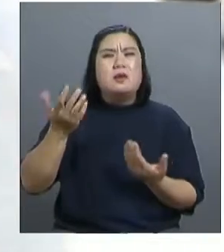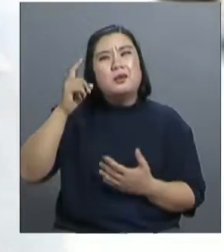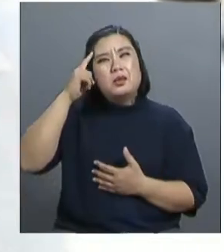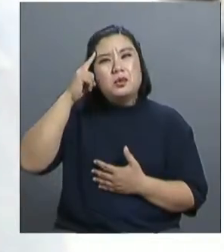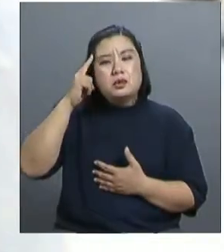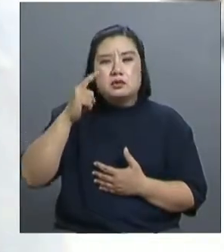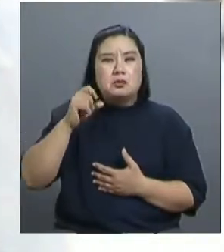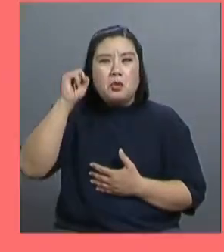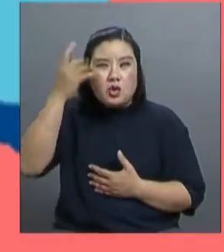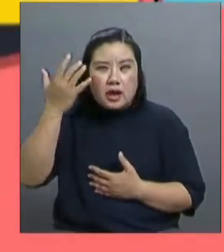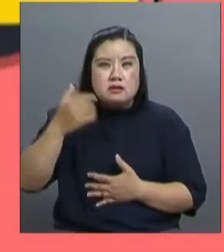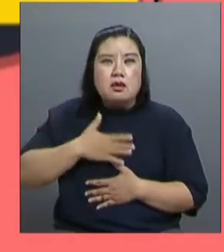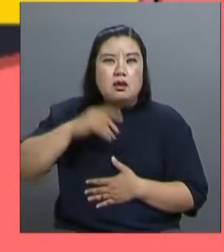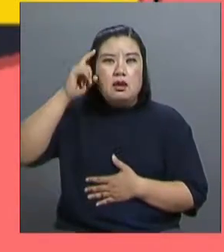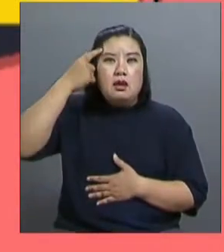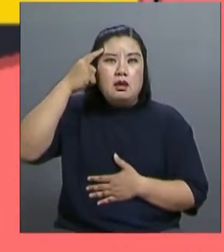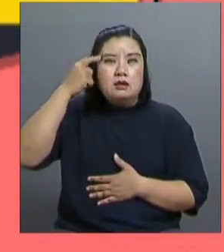มีความรู้ด้านนี้เลยค่ะ